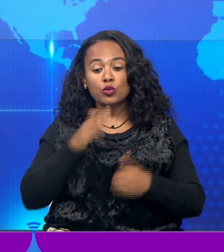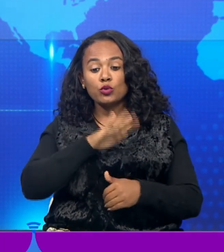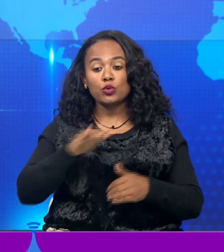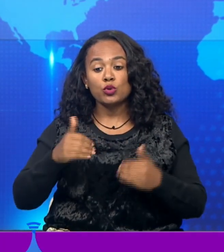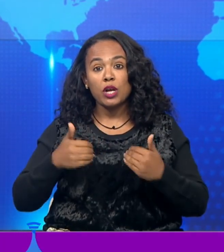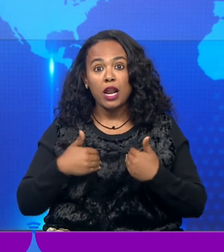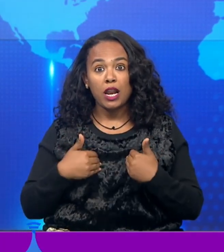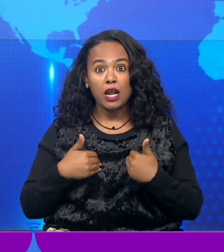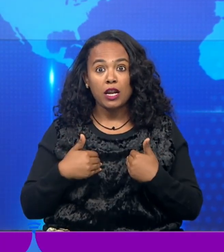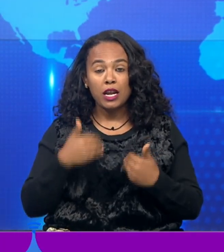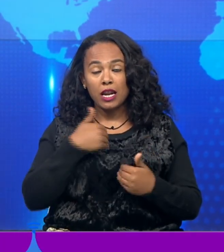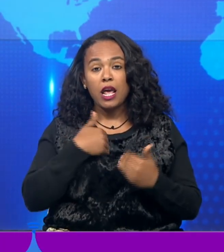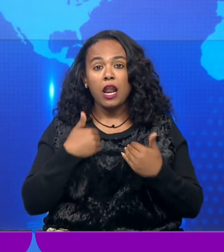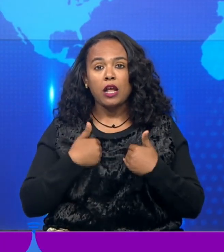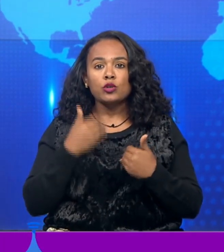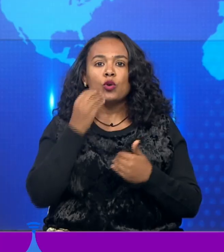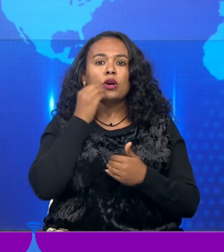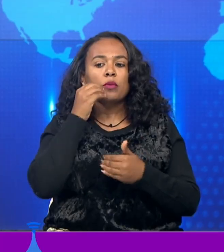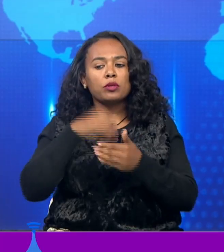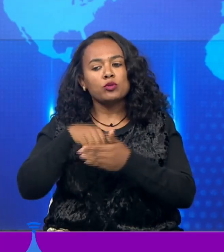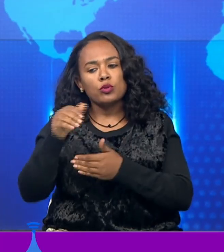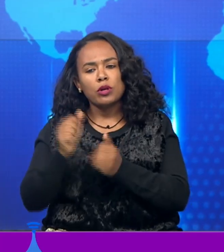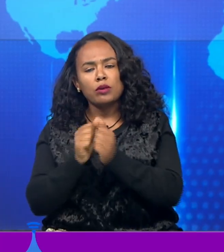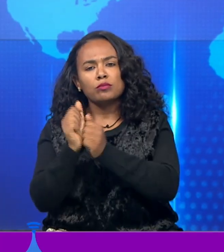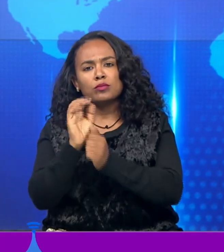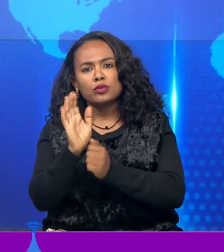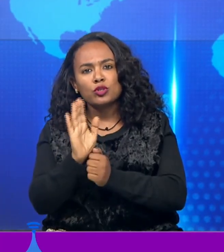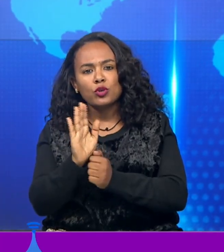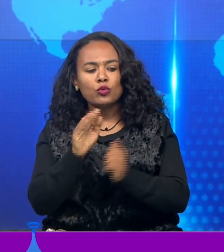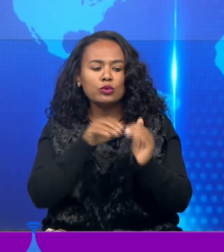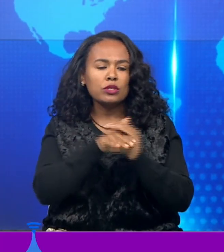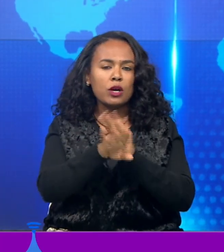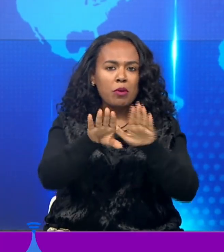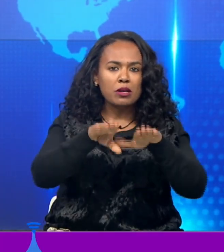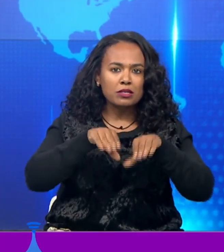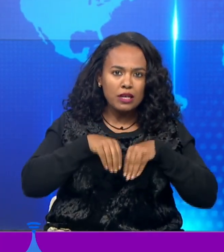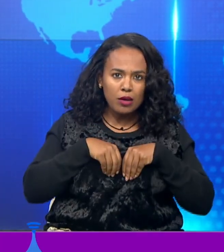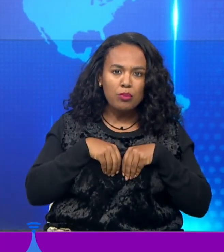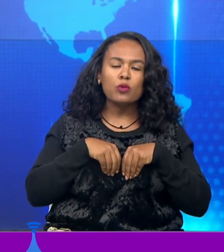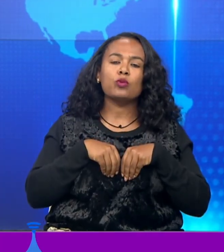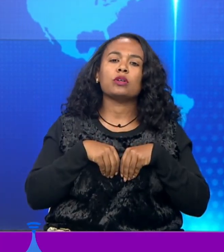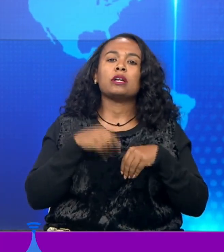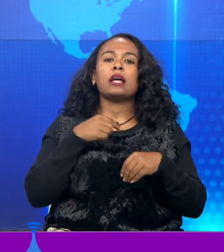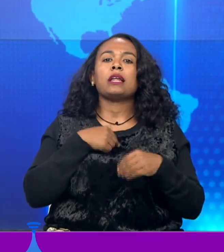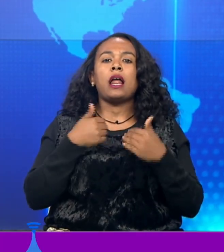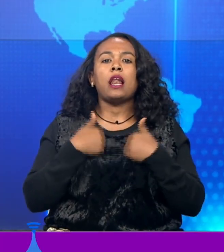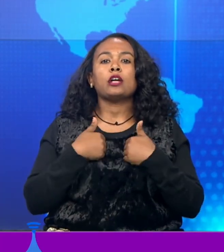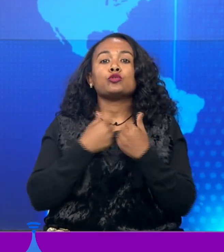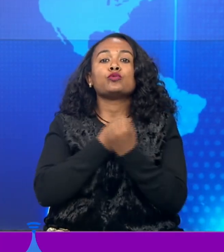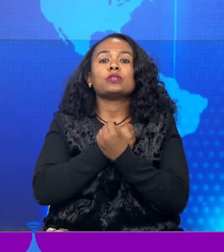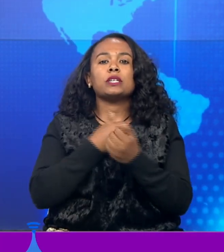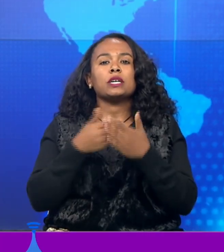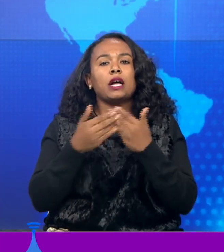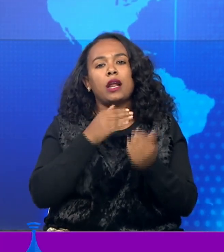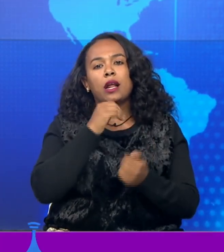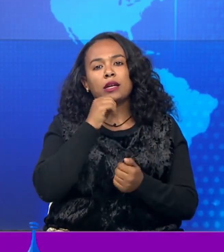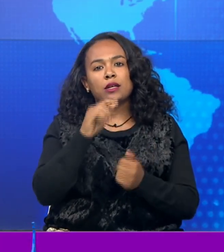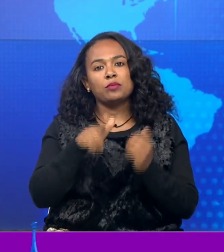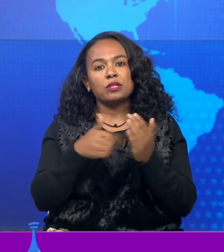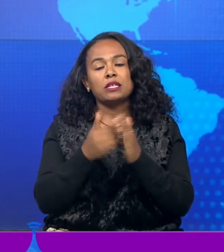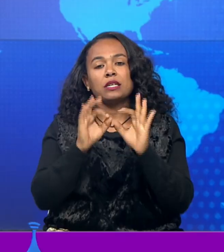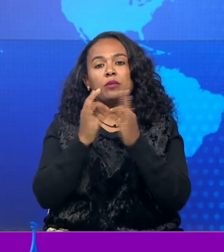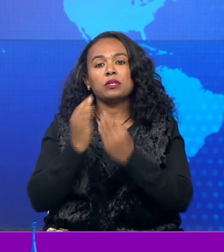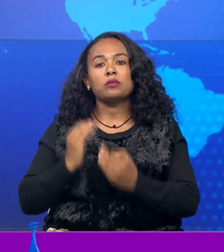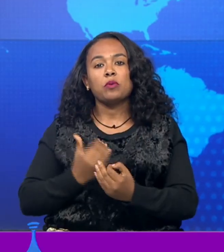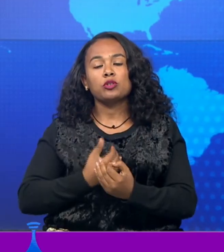ያላቸው ከቤት ስወጣ ሲሸኙኝ ስገባ ሲቀበሉኝ ለኔ ያላቸው ፍቅር ቀላል አይደለም። ስለዚህ